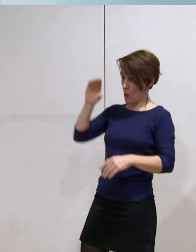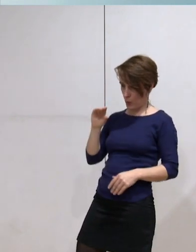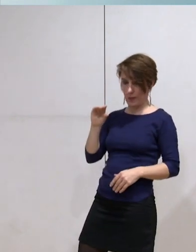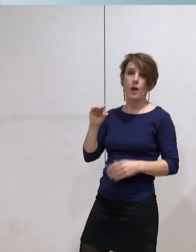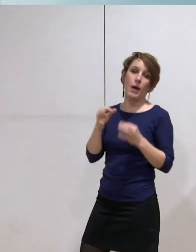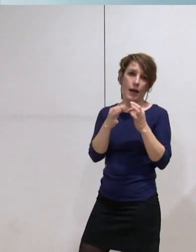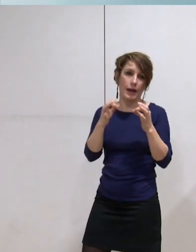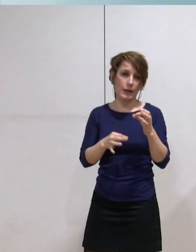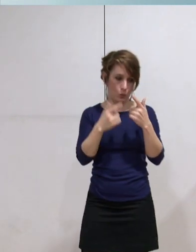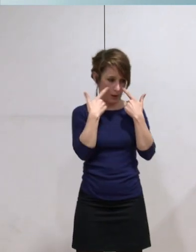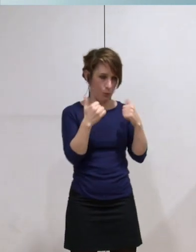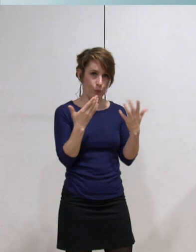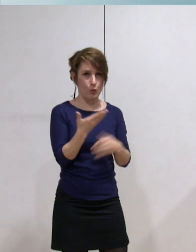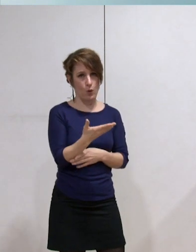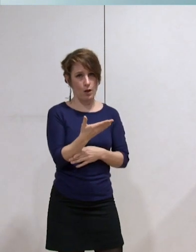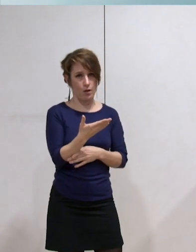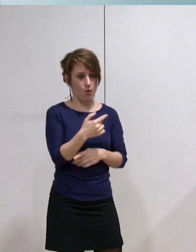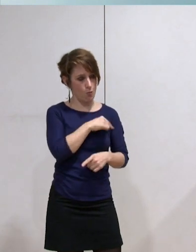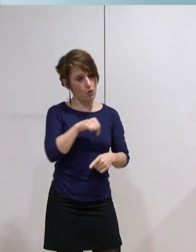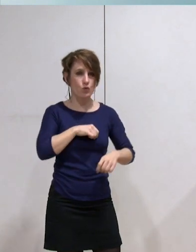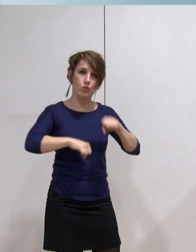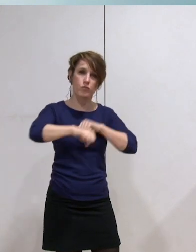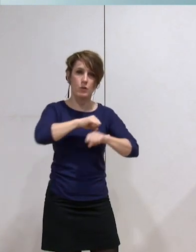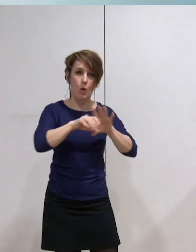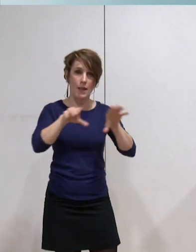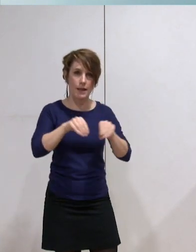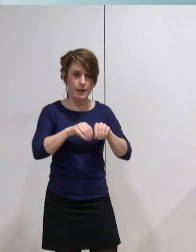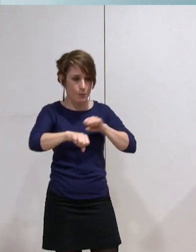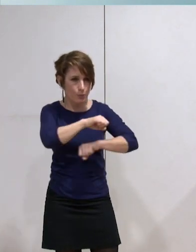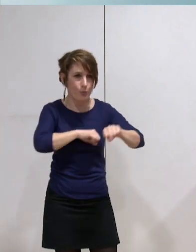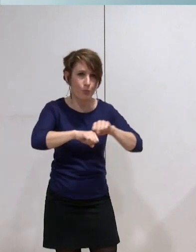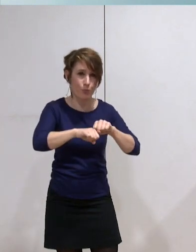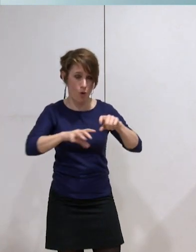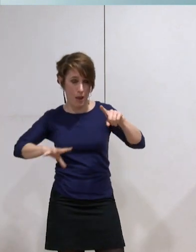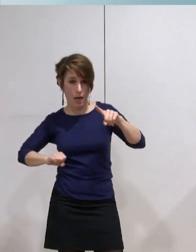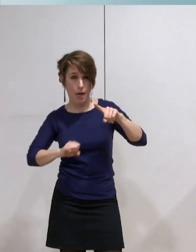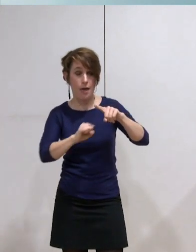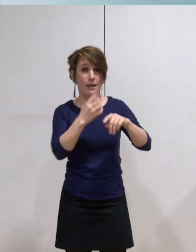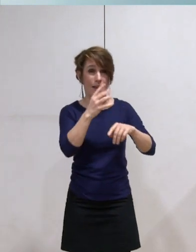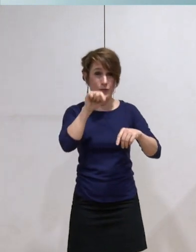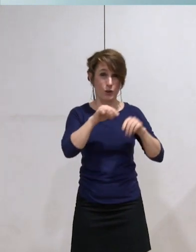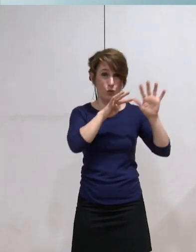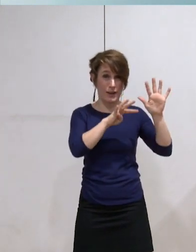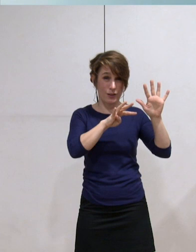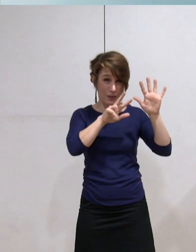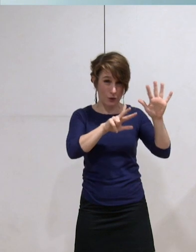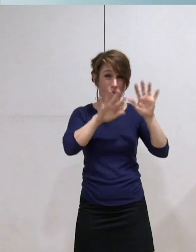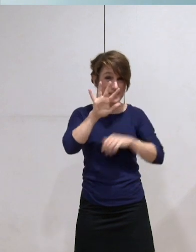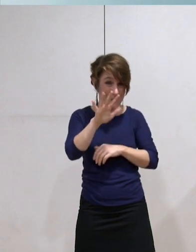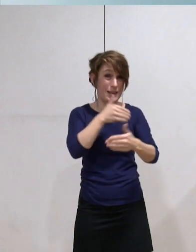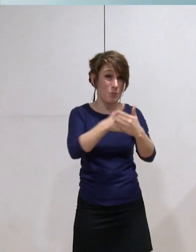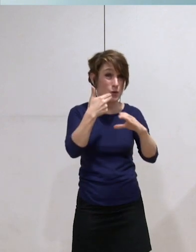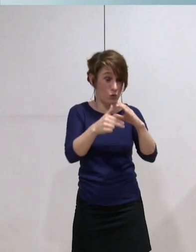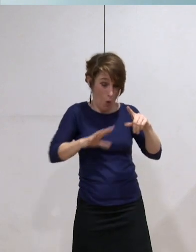absorbé par l'action de cette majorité à hauteur de près de 4,85 million d'euros les recettes